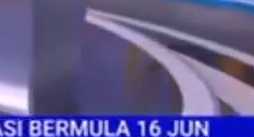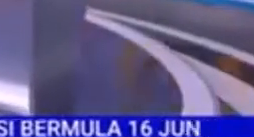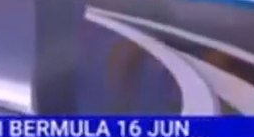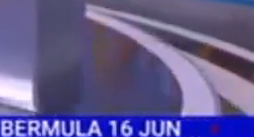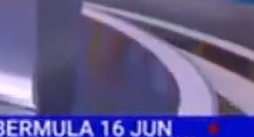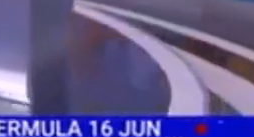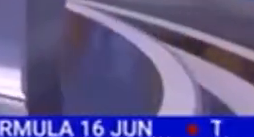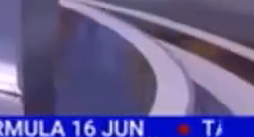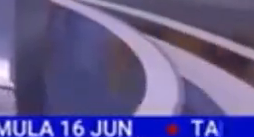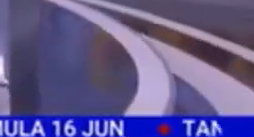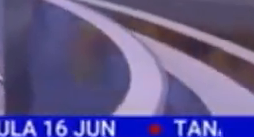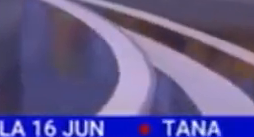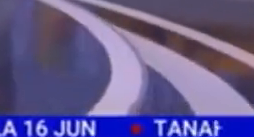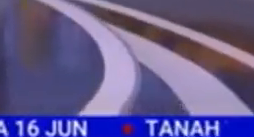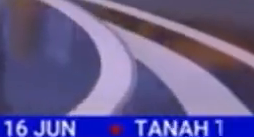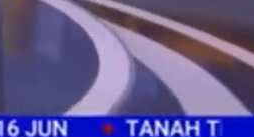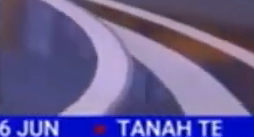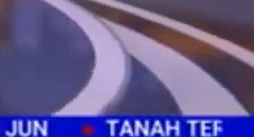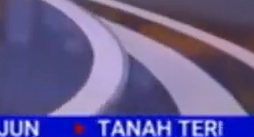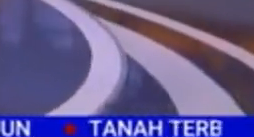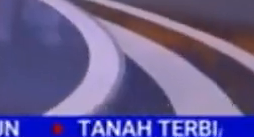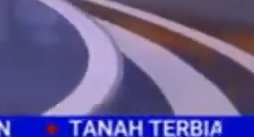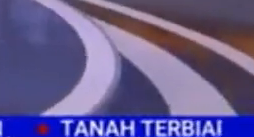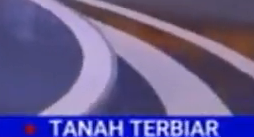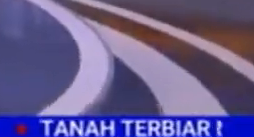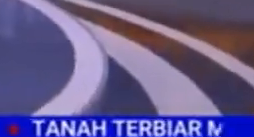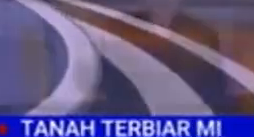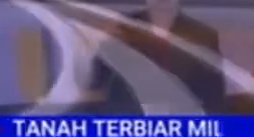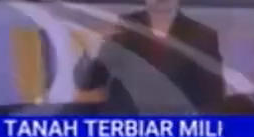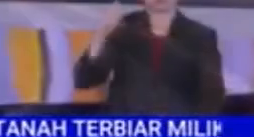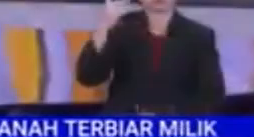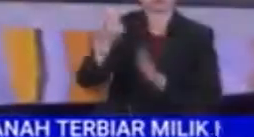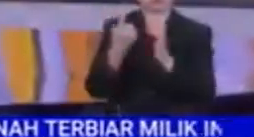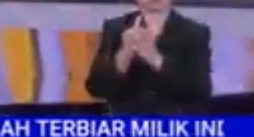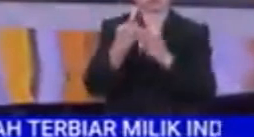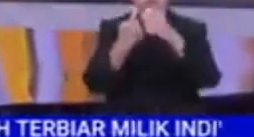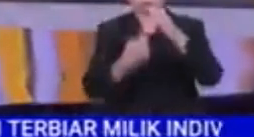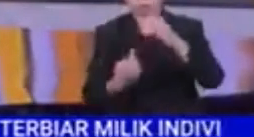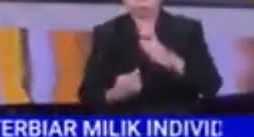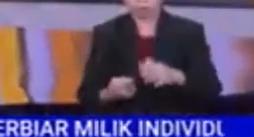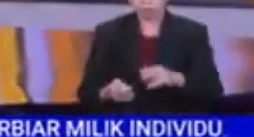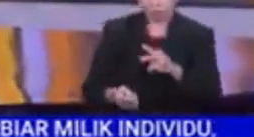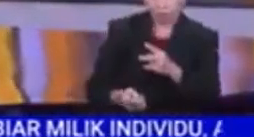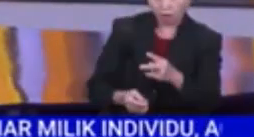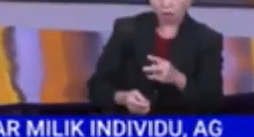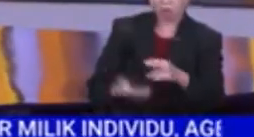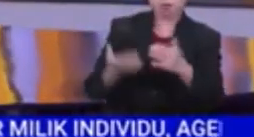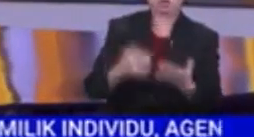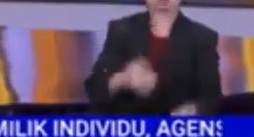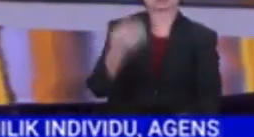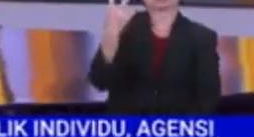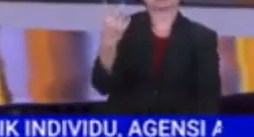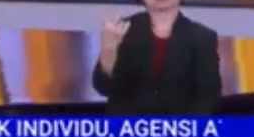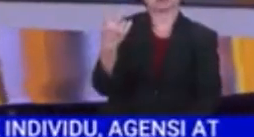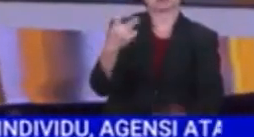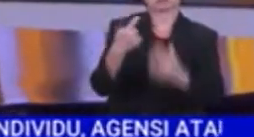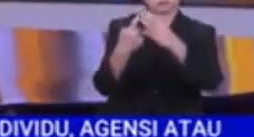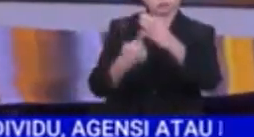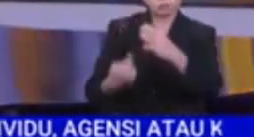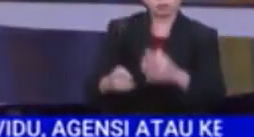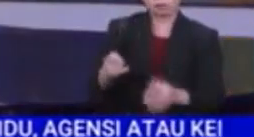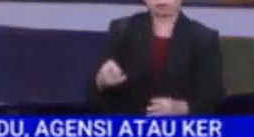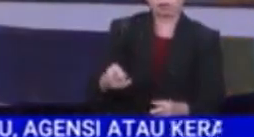bacotnya percobaan kecil pas hampir 15 jam Jika ciri lemas mayat juga pelajar Pondok Terus lagi empat fase